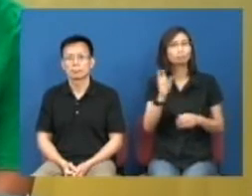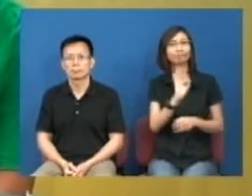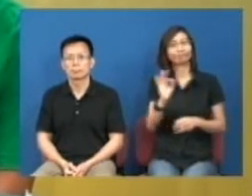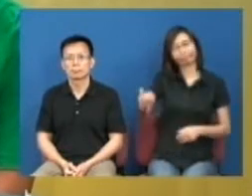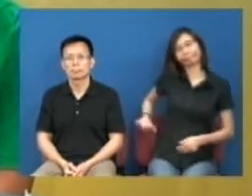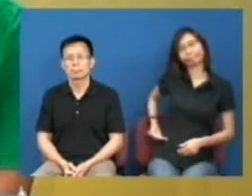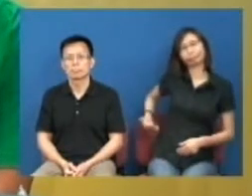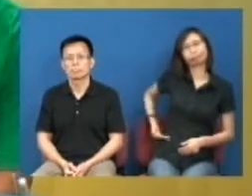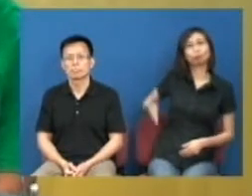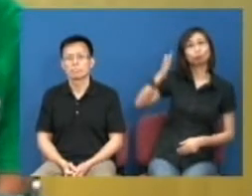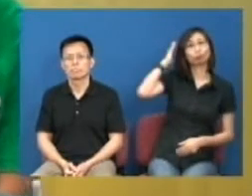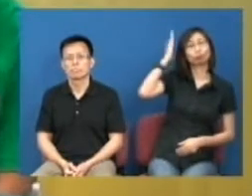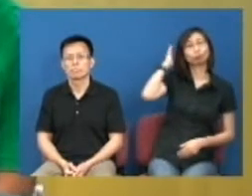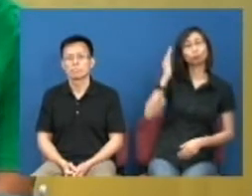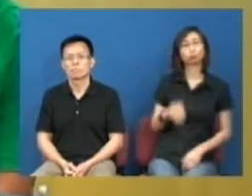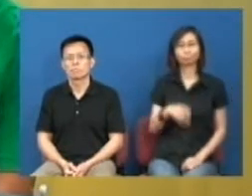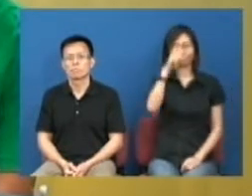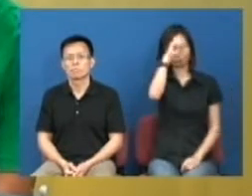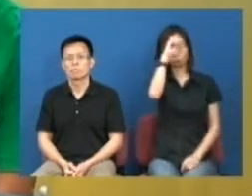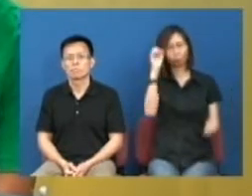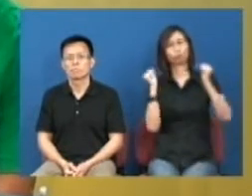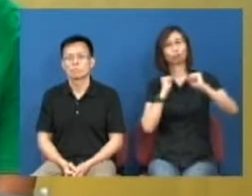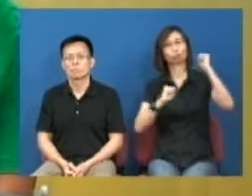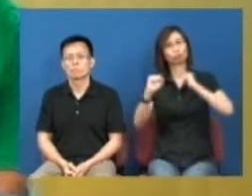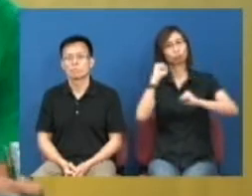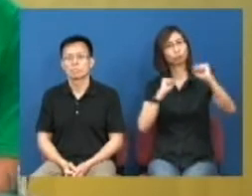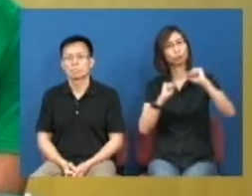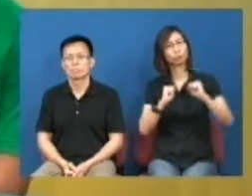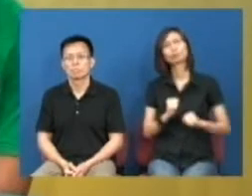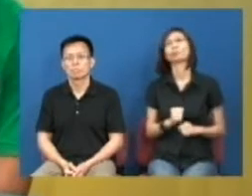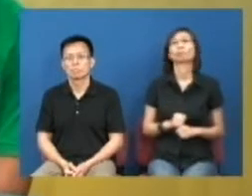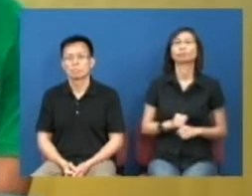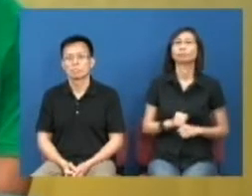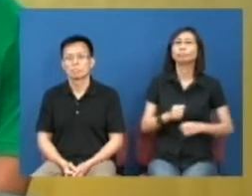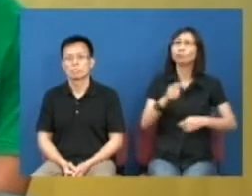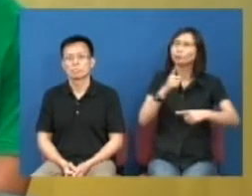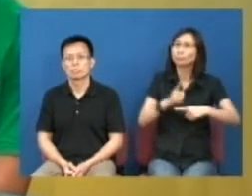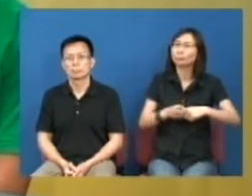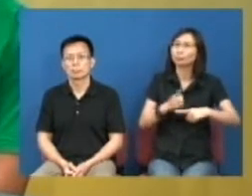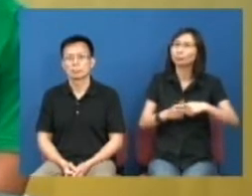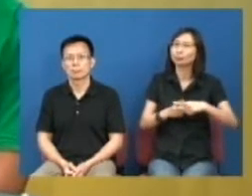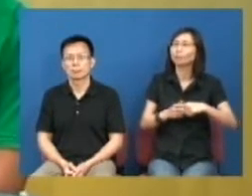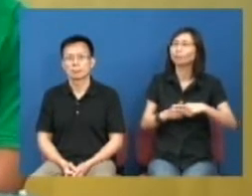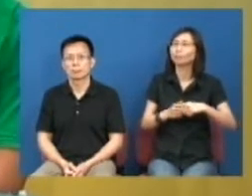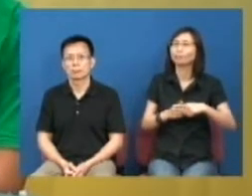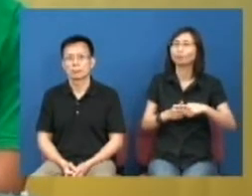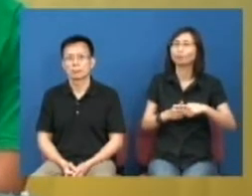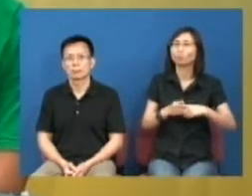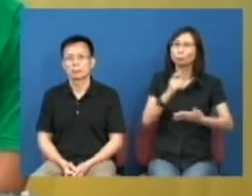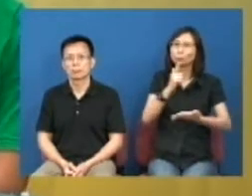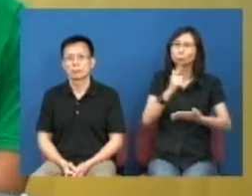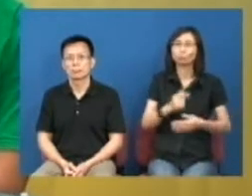四即係悼念活動啦。咁其實都很大程度上很重華叔作為一